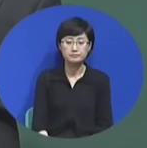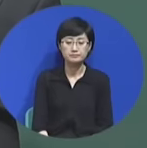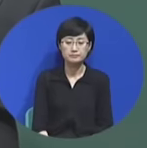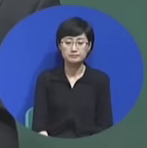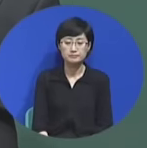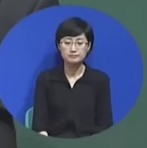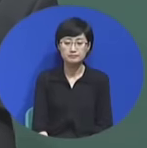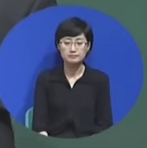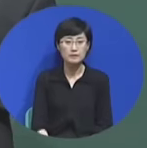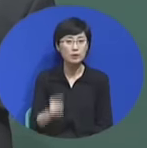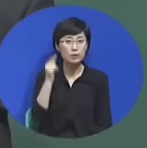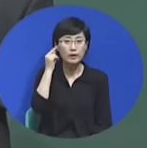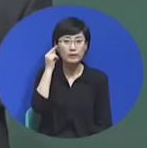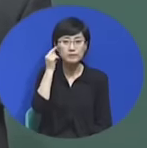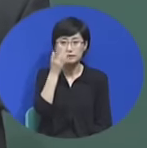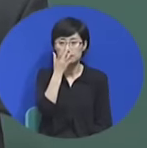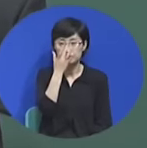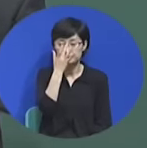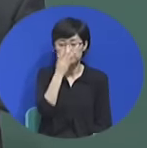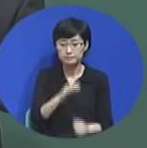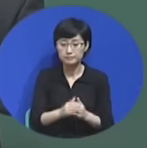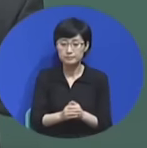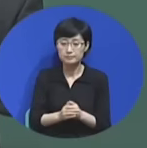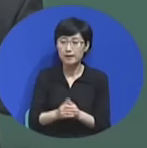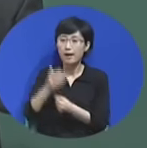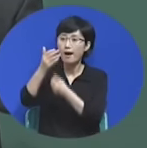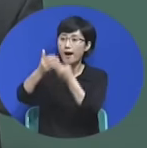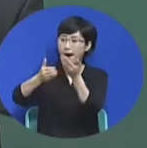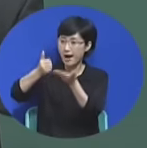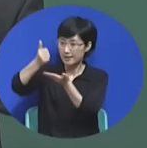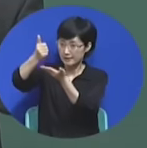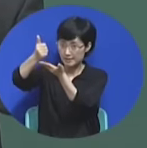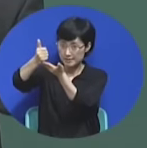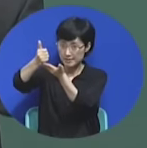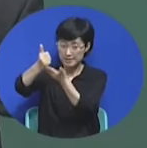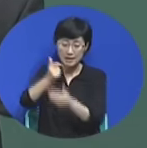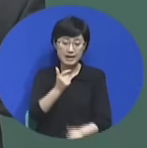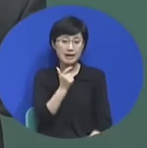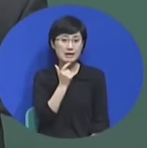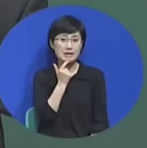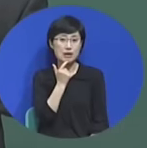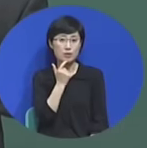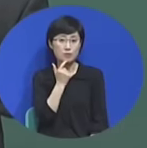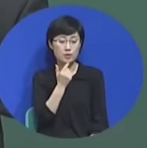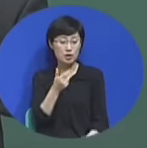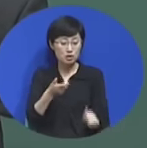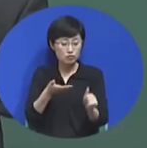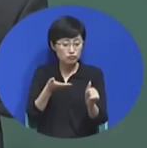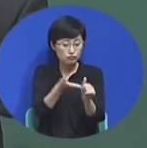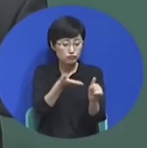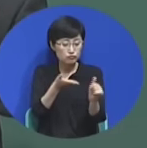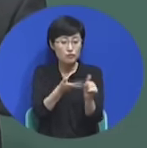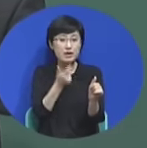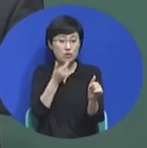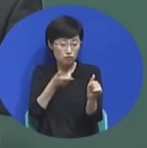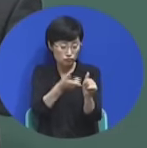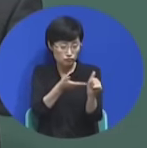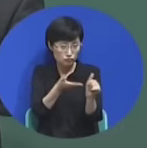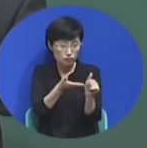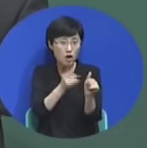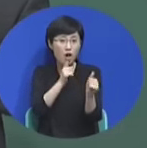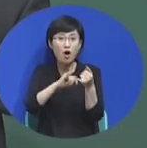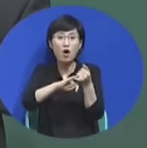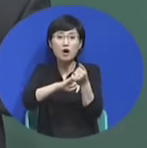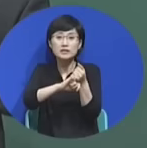是提起了雅各但是故事突然转变到约瑟的故事 그것은 말입니다 하나님께서 야곱에게 주어진 그 언약을 요셉을 통해서